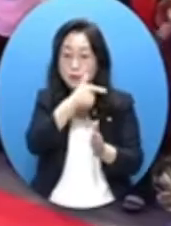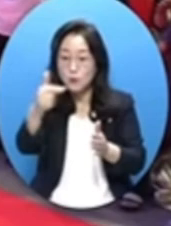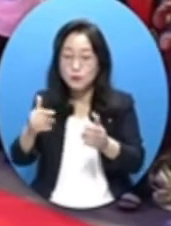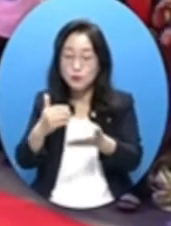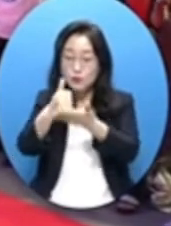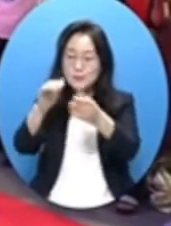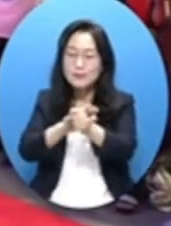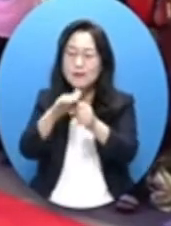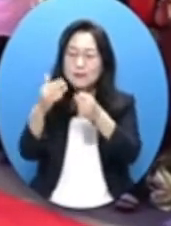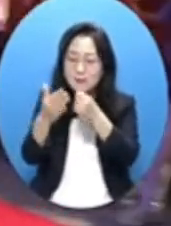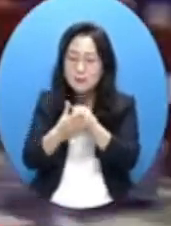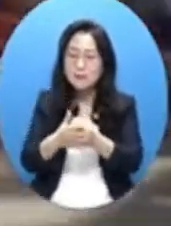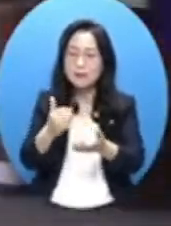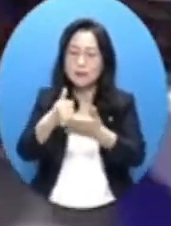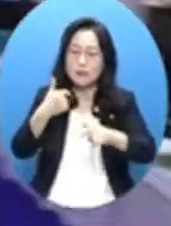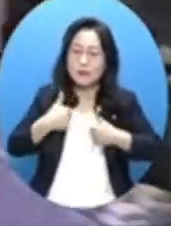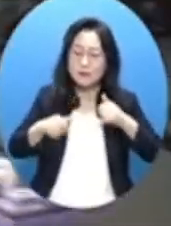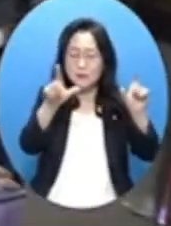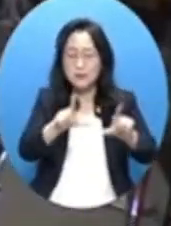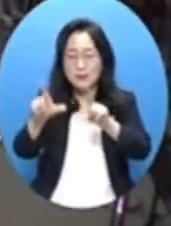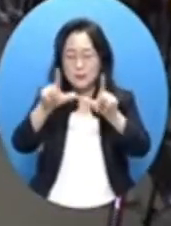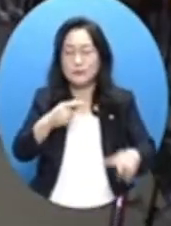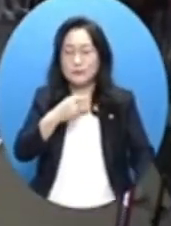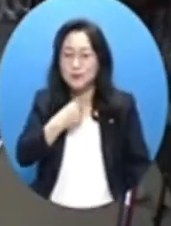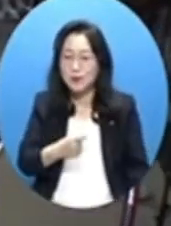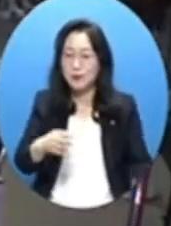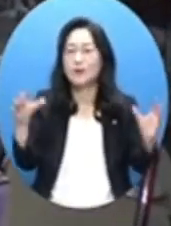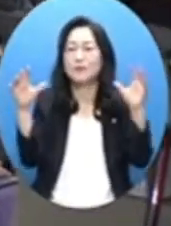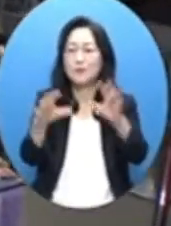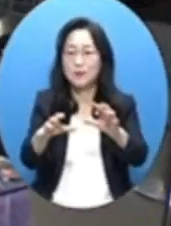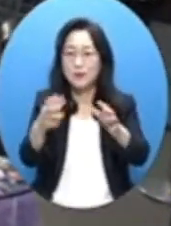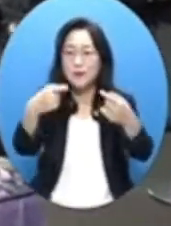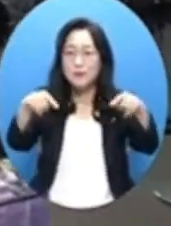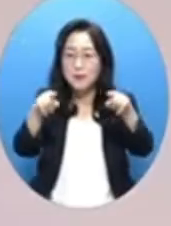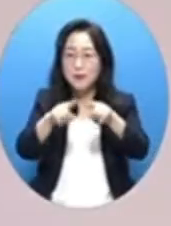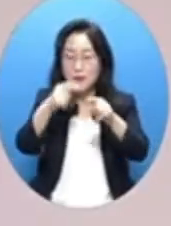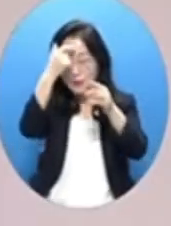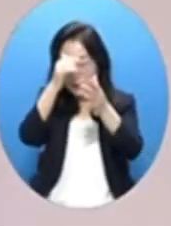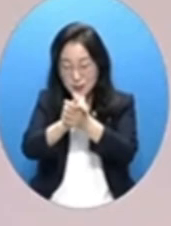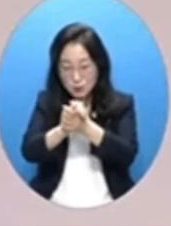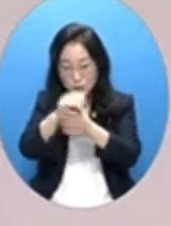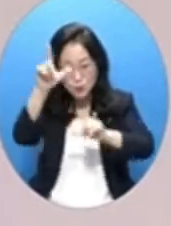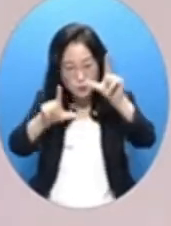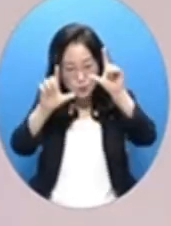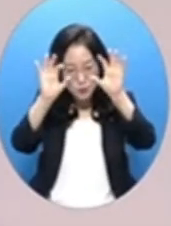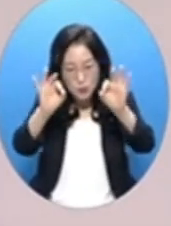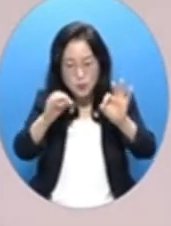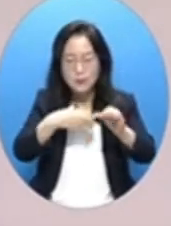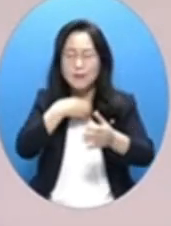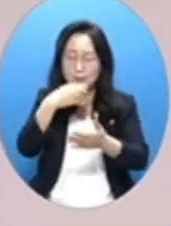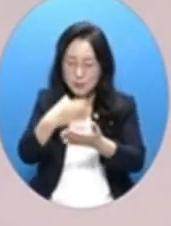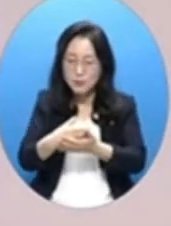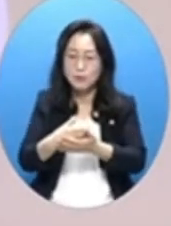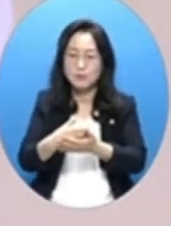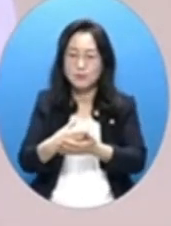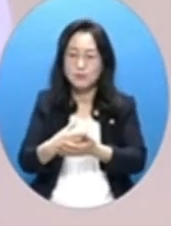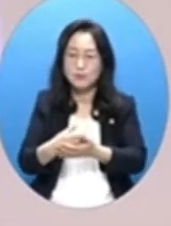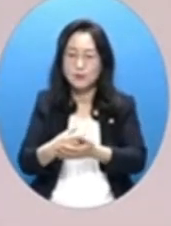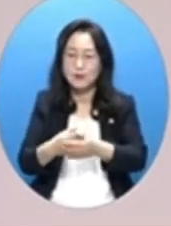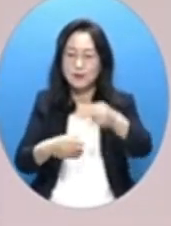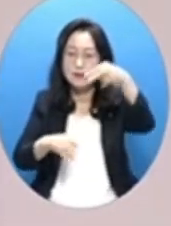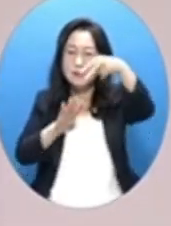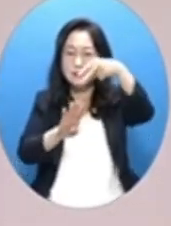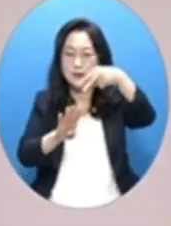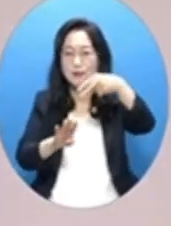때문에 주님을 기쁘시게 하는 자들이 되게 해서 저들이 이렇게 모여서 함께 기도하는 모습 보면서 큰 감동을 받았습니다. 스바냐 3장 17절